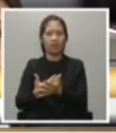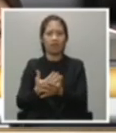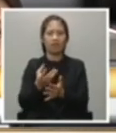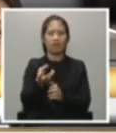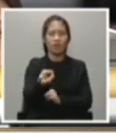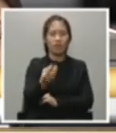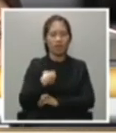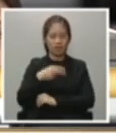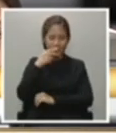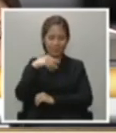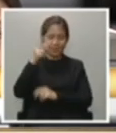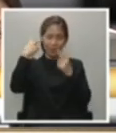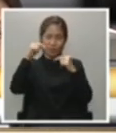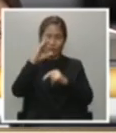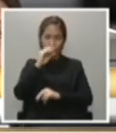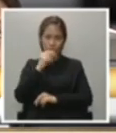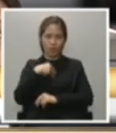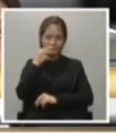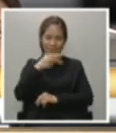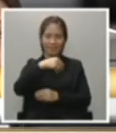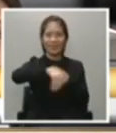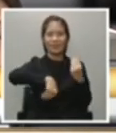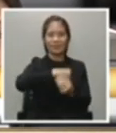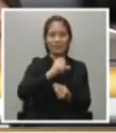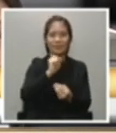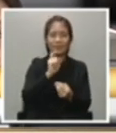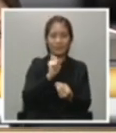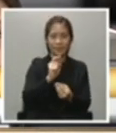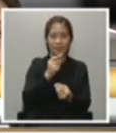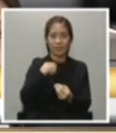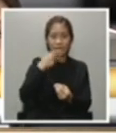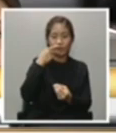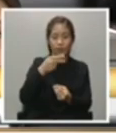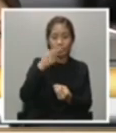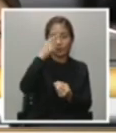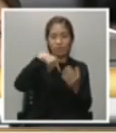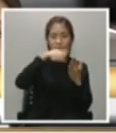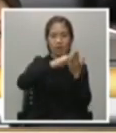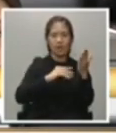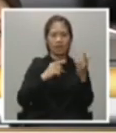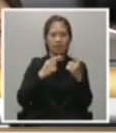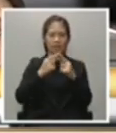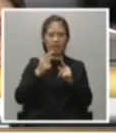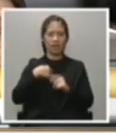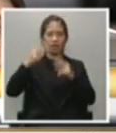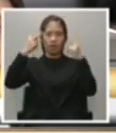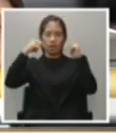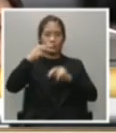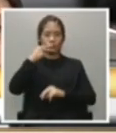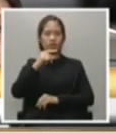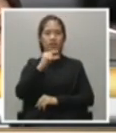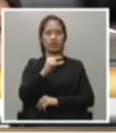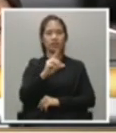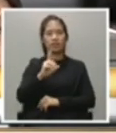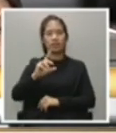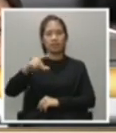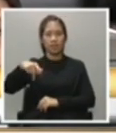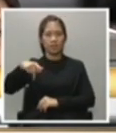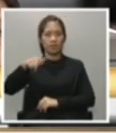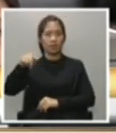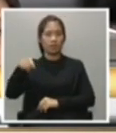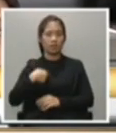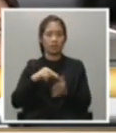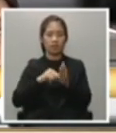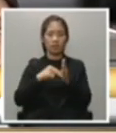ท่านให้ความสำคัญนะคะกับการพัฒนาเศรษฐกิจการดูแลประเทศแต่ท่านดูแต่ตัวเลข GDP โดยไม่ได้ใส่ใจเล